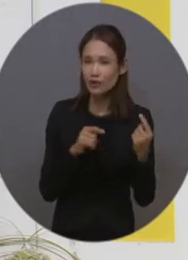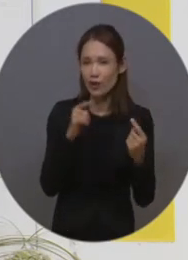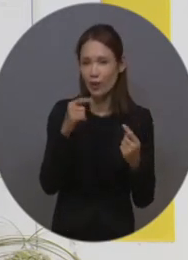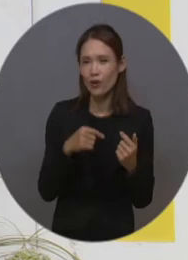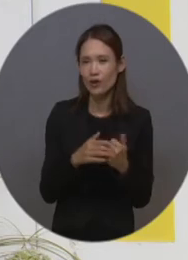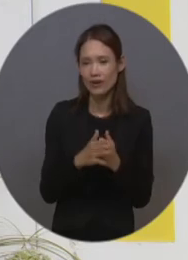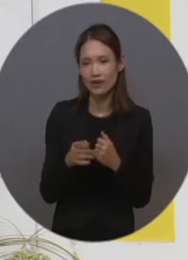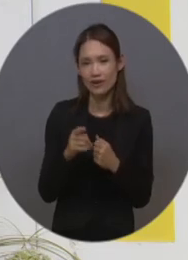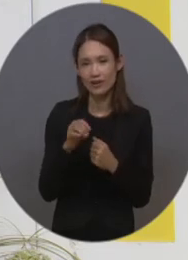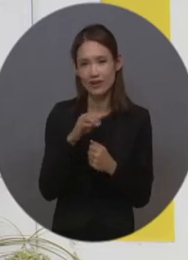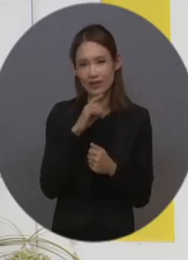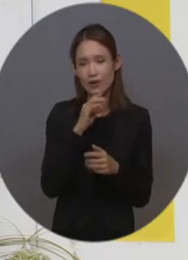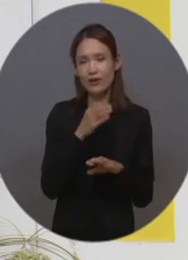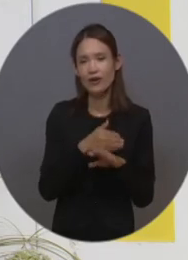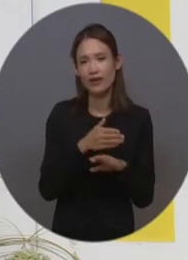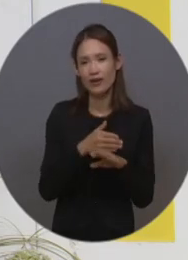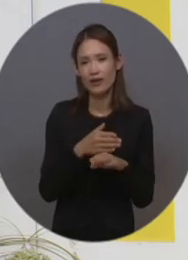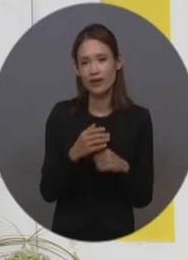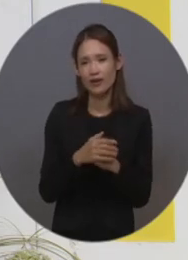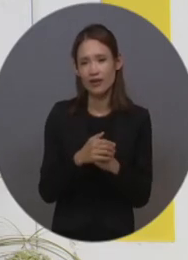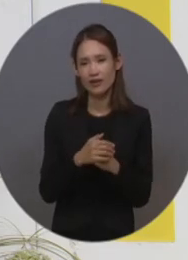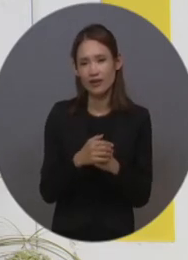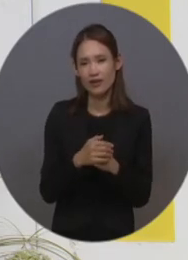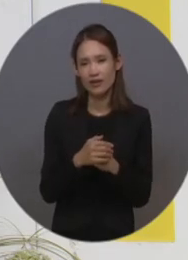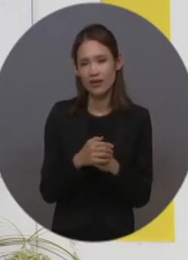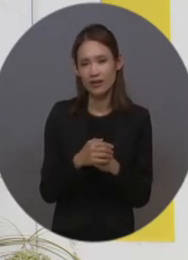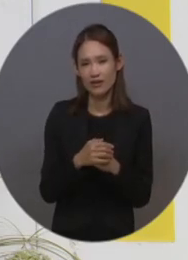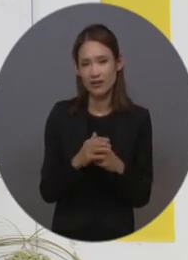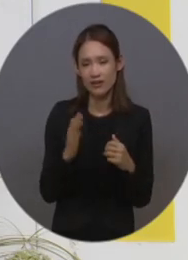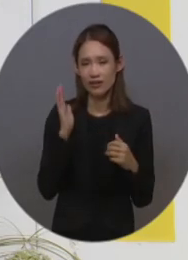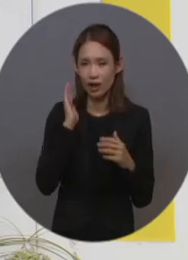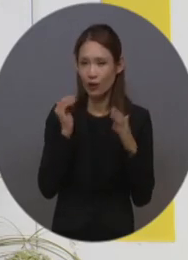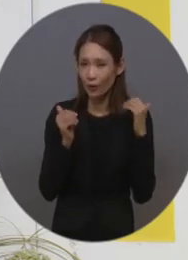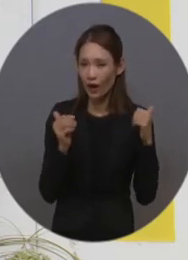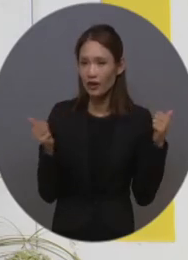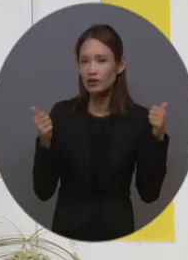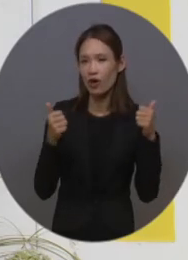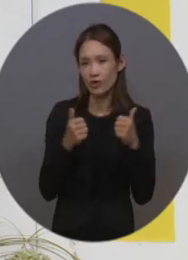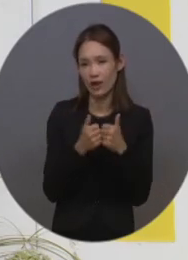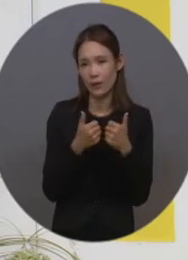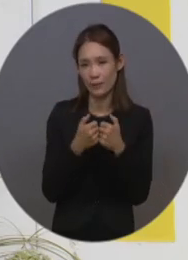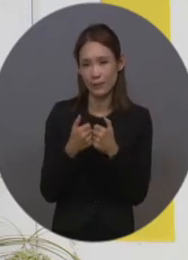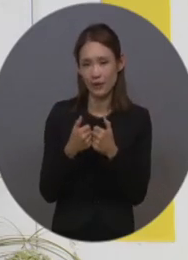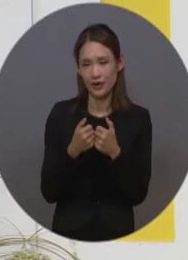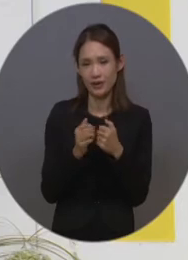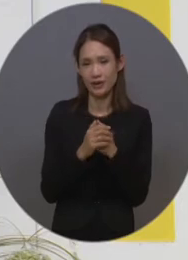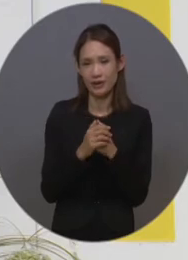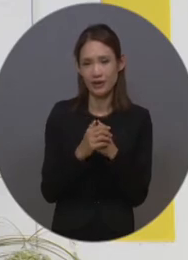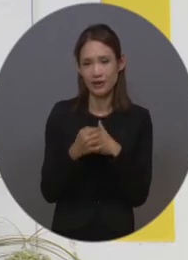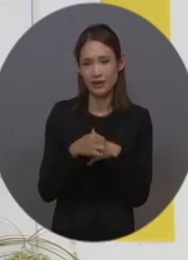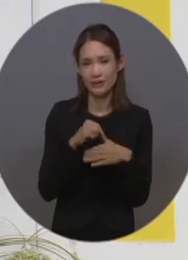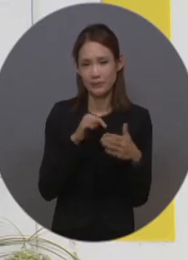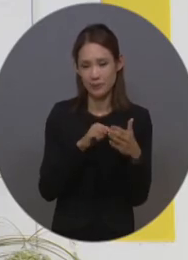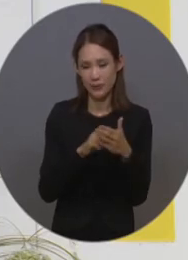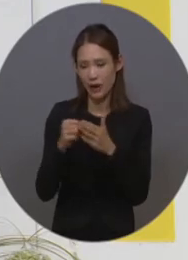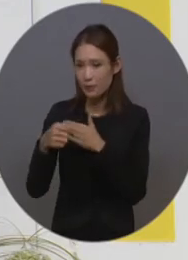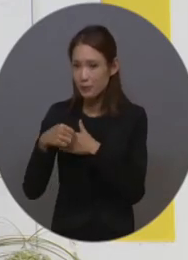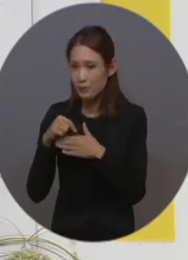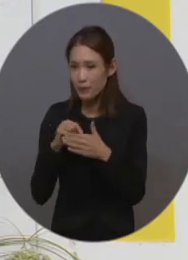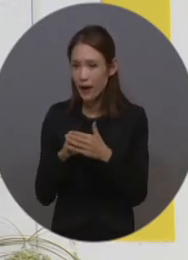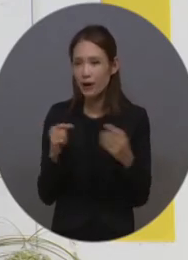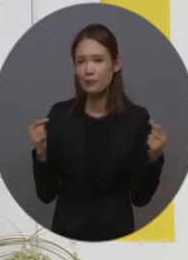있어서 아. 정말 감사하다 이렇게. 네. 그러니까 이게 정상회담에서도 이런 그 마음에서 마음으로